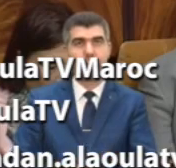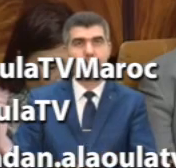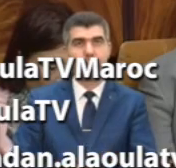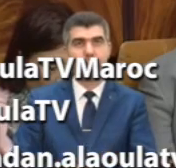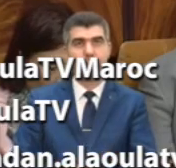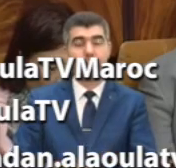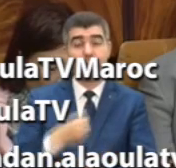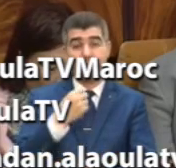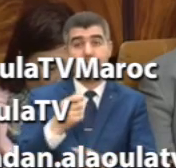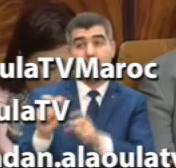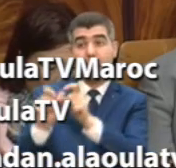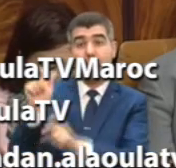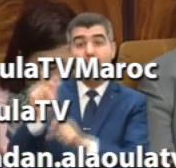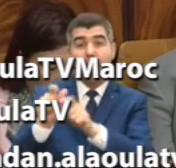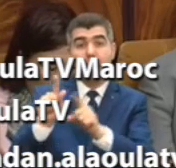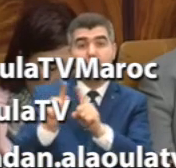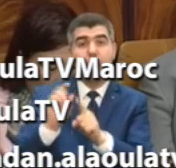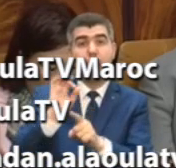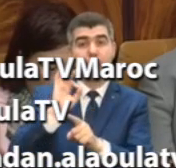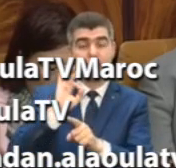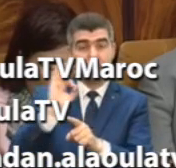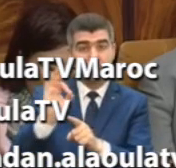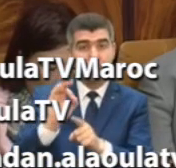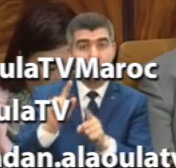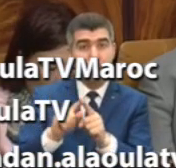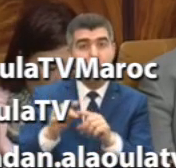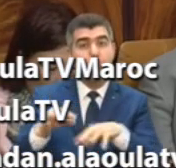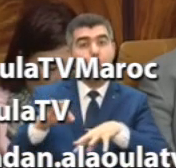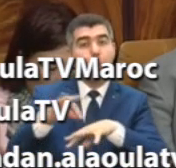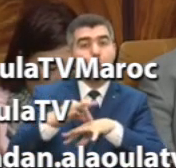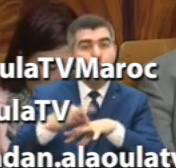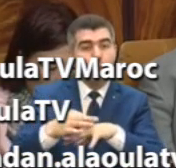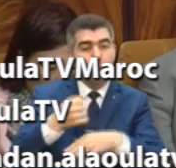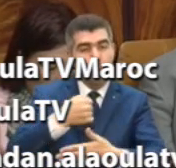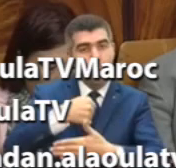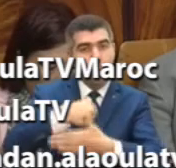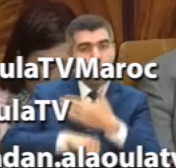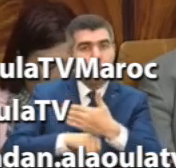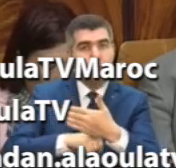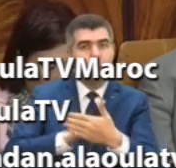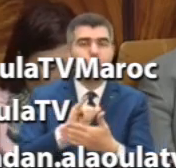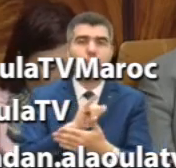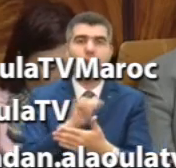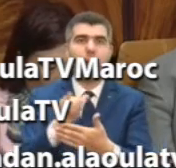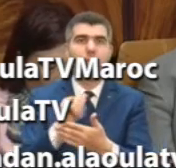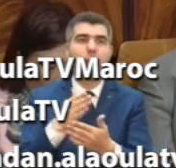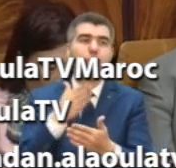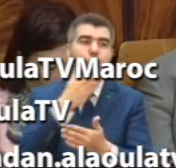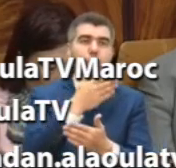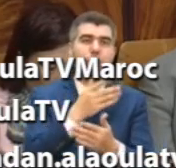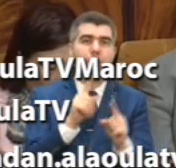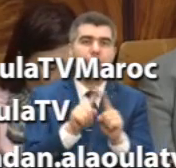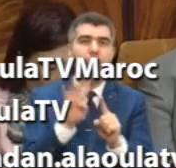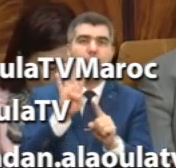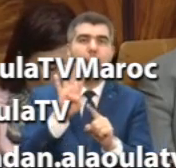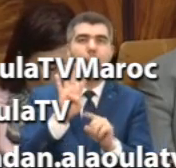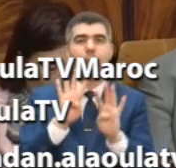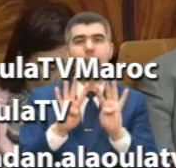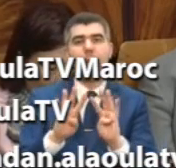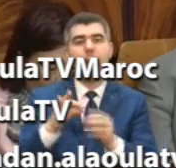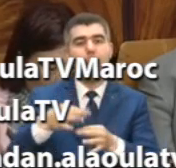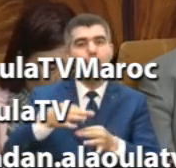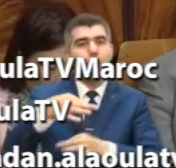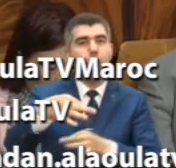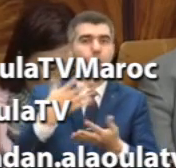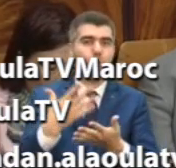والمواطنين اللي عندهم حق الاستفادة وتزوجوا وولدوا تيقولوا تمشي مع باك في 84 متر.